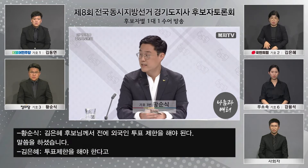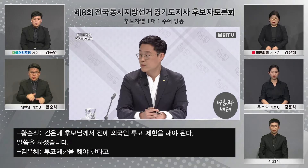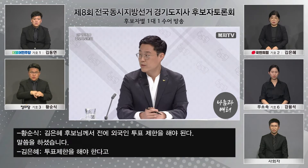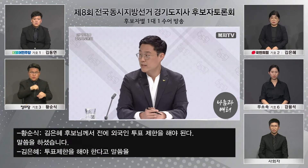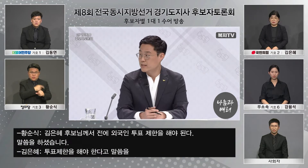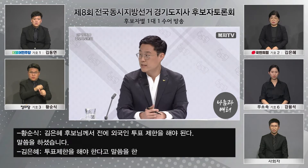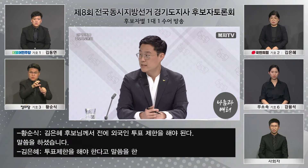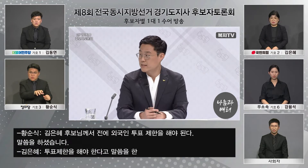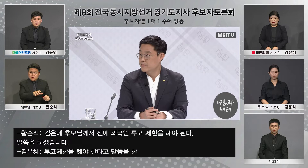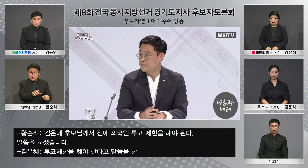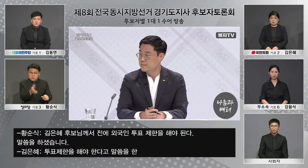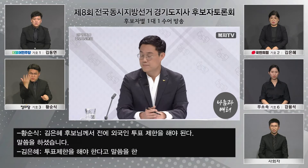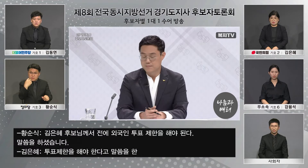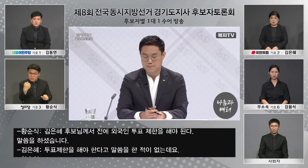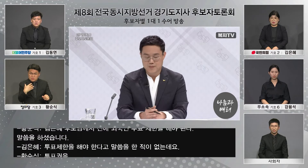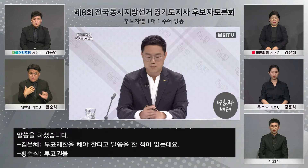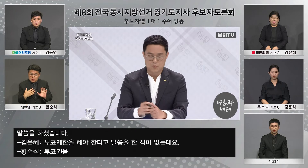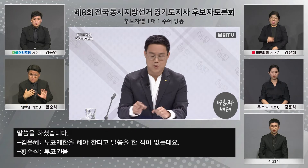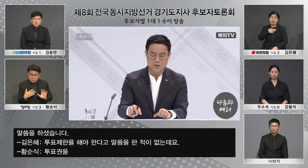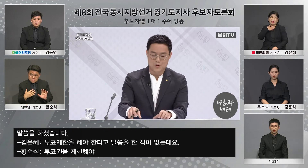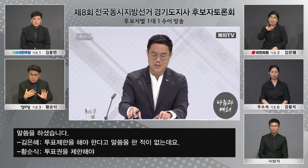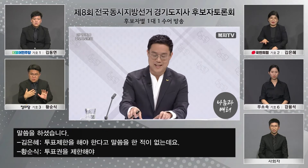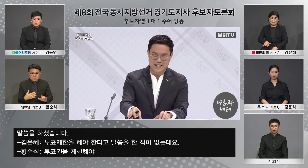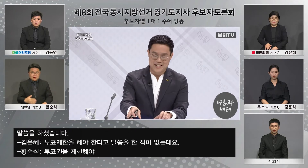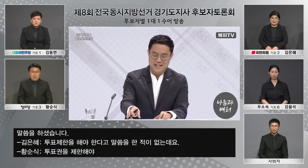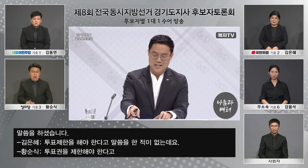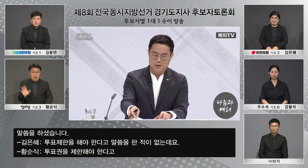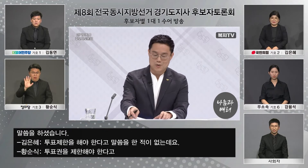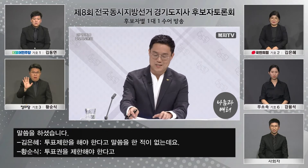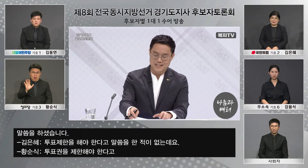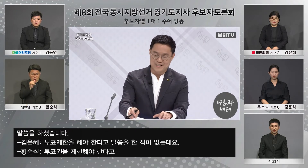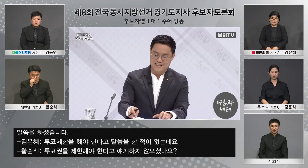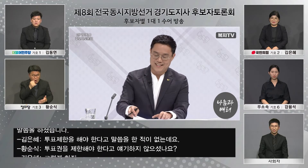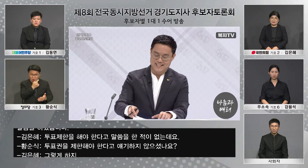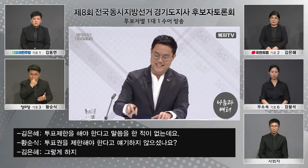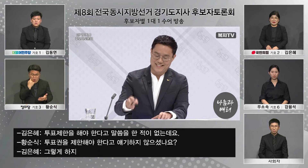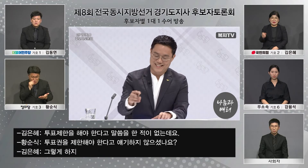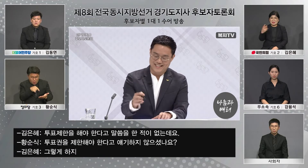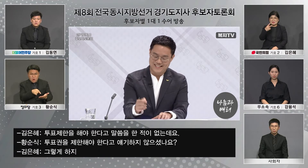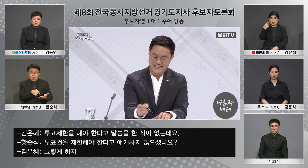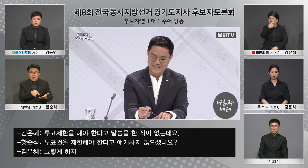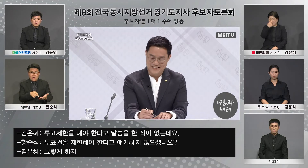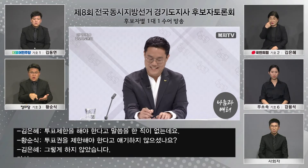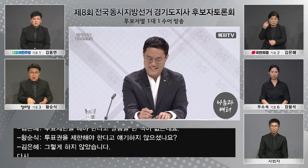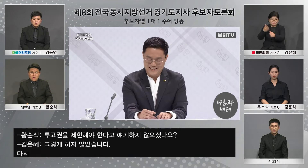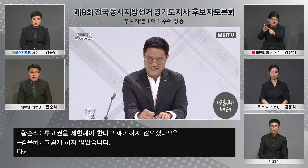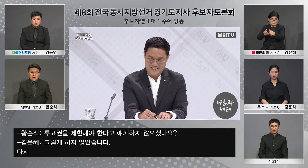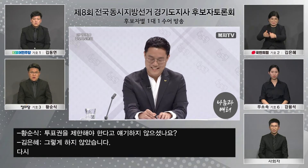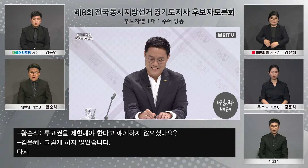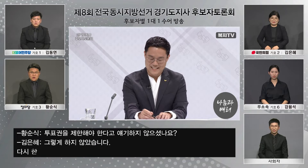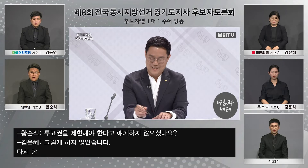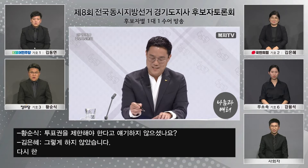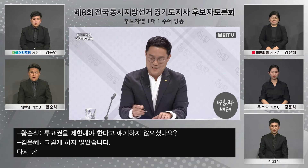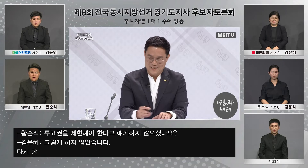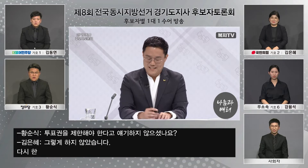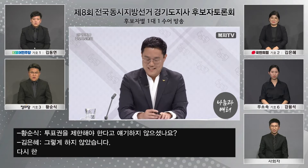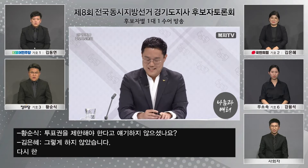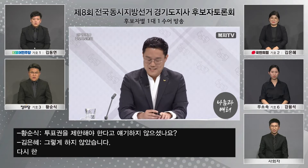제한해야 된다라고 얘기하지는 않는데 그렇게 하지 않았습니다. 분명히 그걸 다 다시 한번 살펴보십시오.